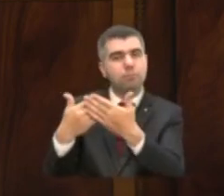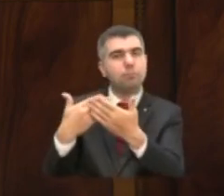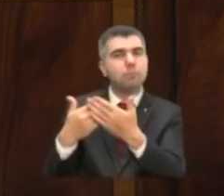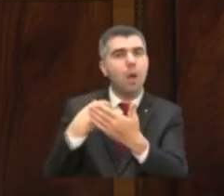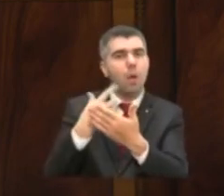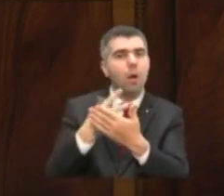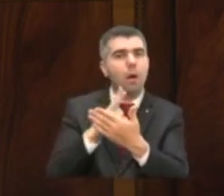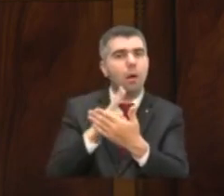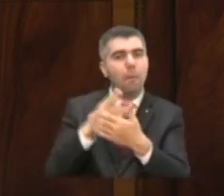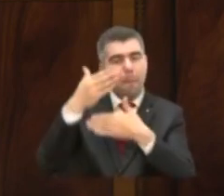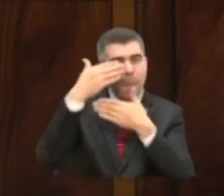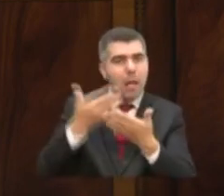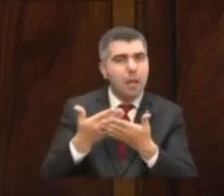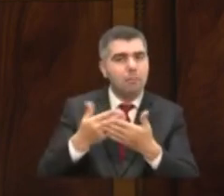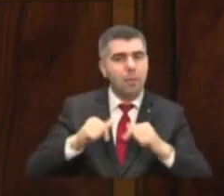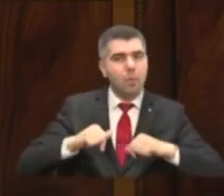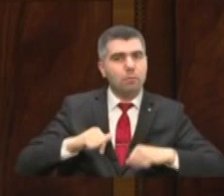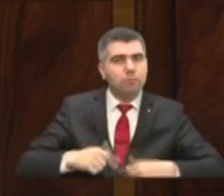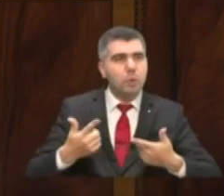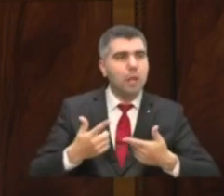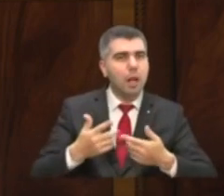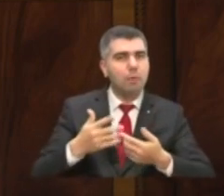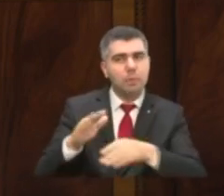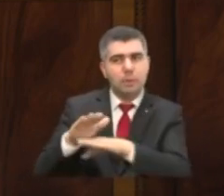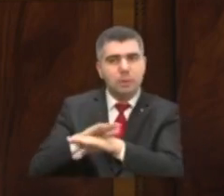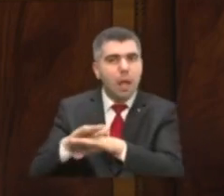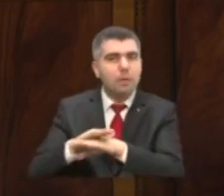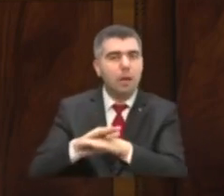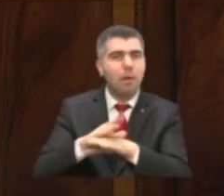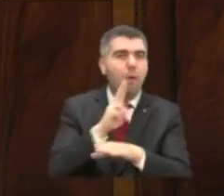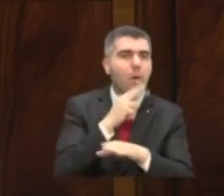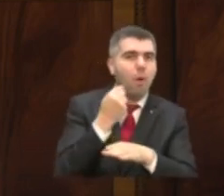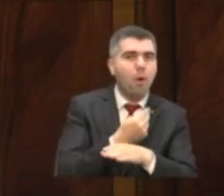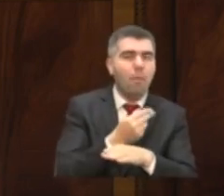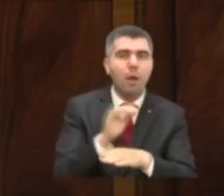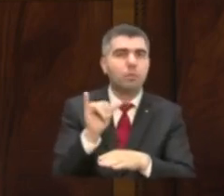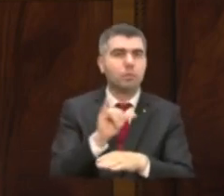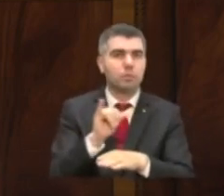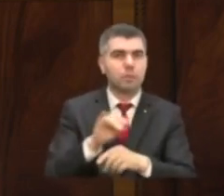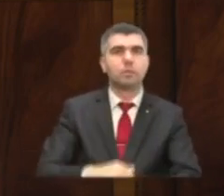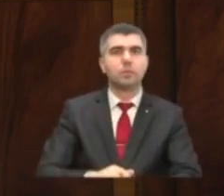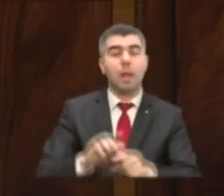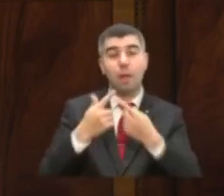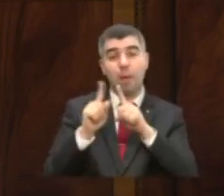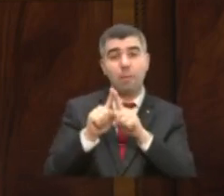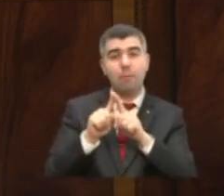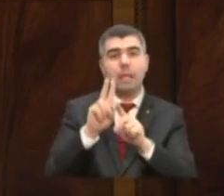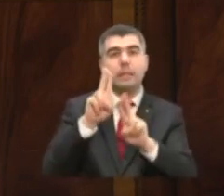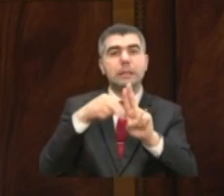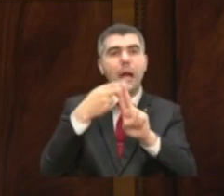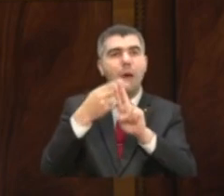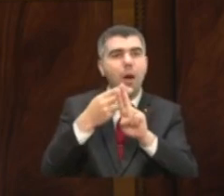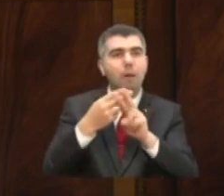وفي المؤسسات والثقة في السياسات العمومية وقدرتها على أنها تكون جواب على